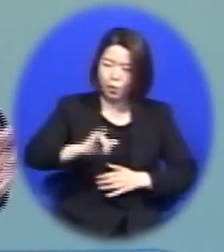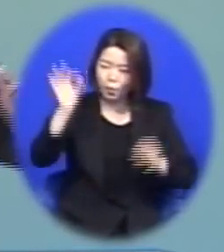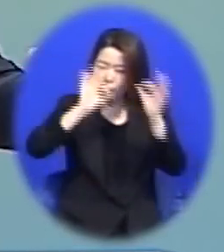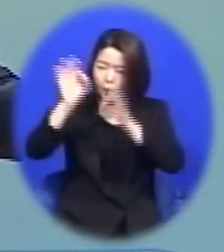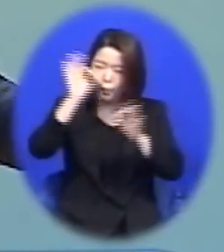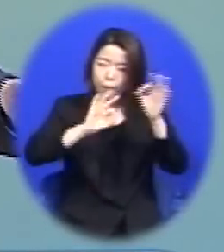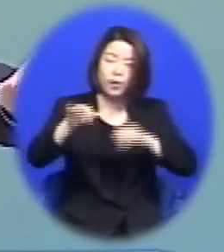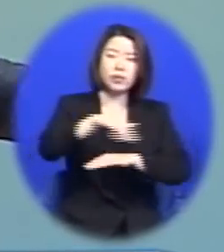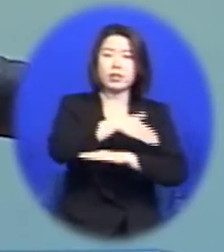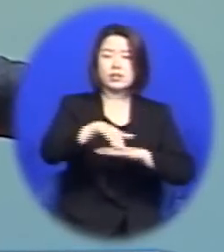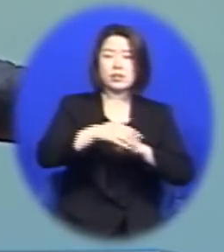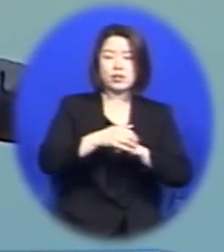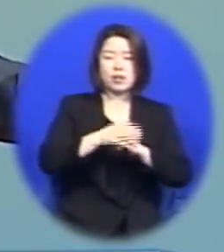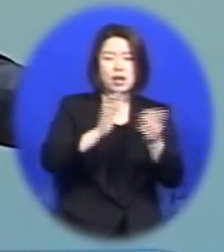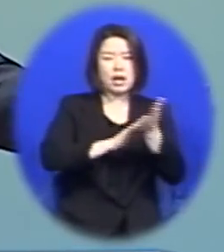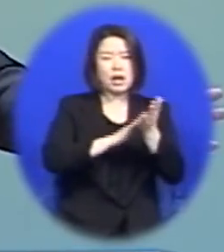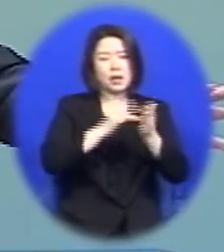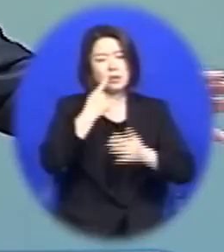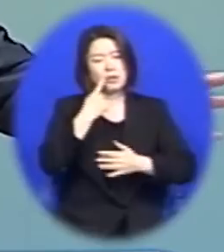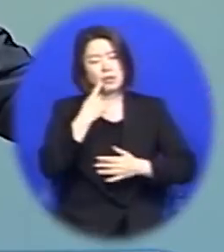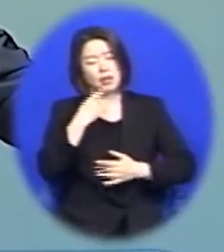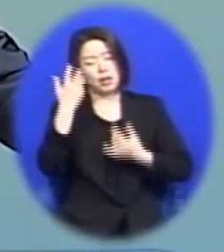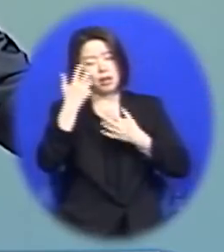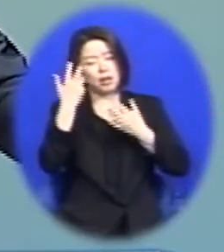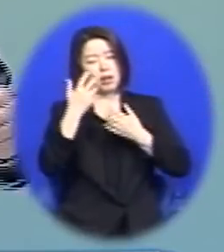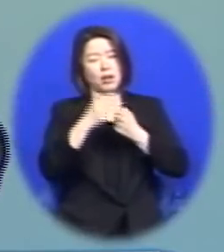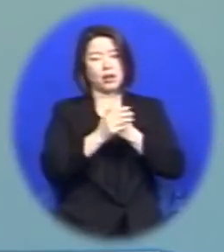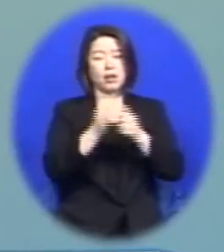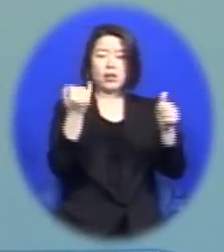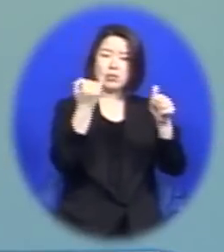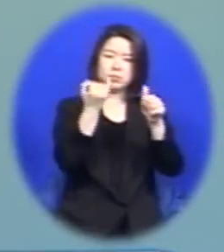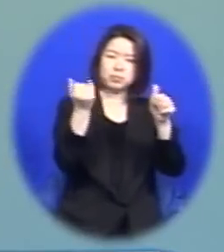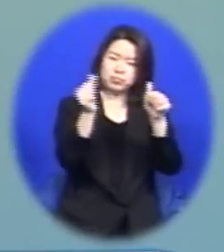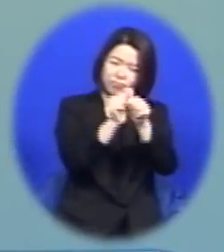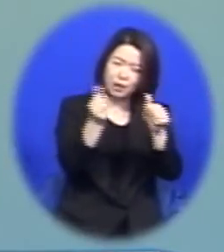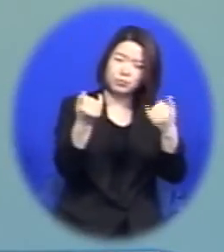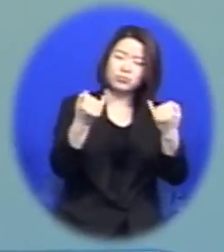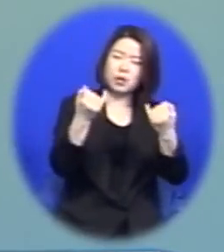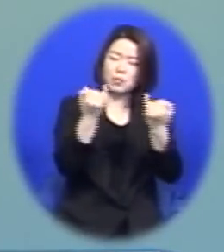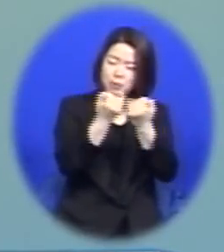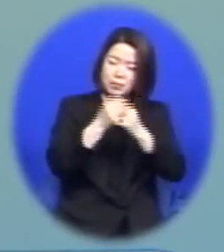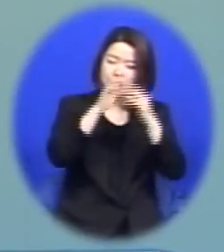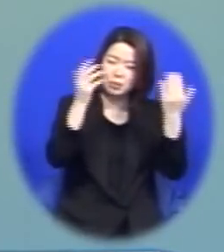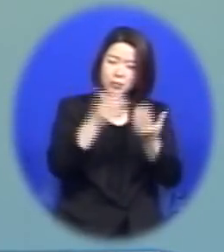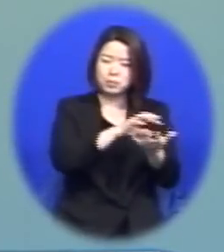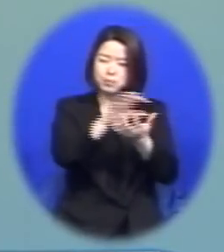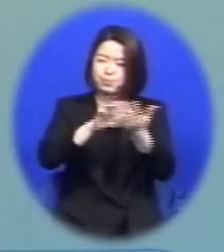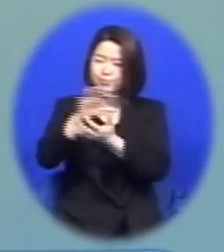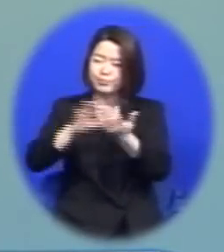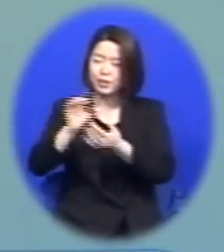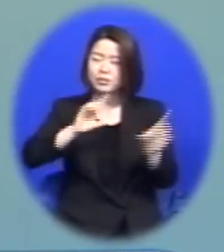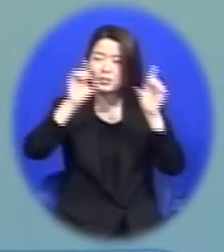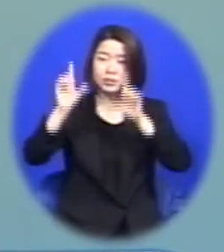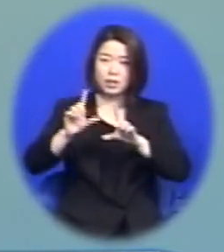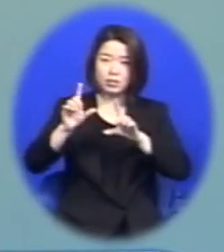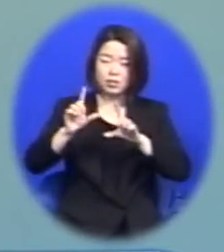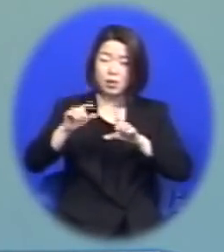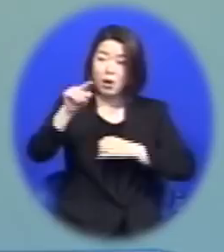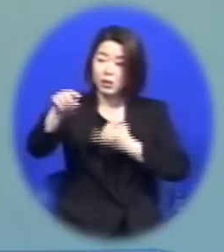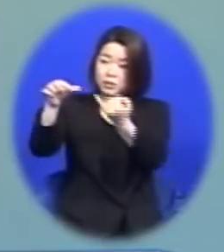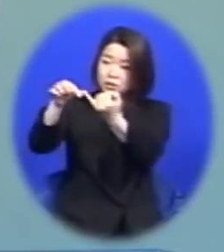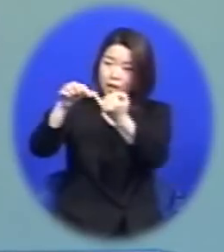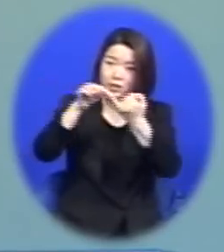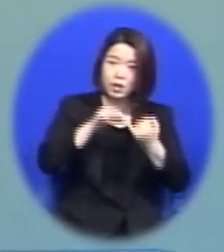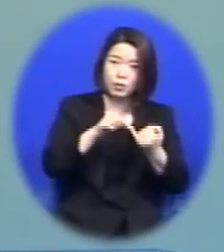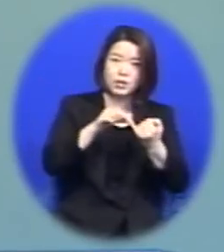혼수 글 하면서 완전히 방탕 에 빠진 딸을 데리고 와서 정신 상담을 하고 그리고 그